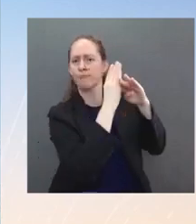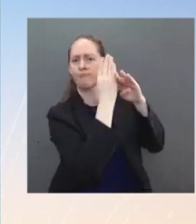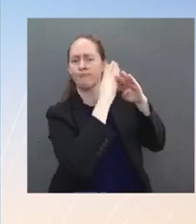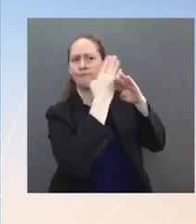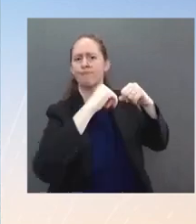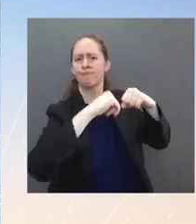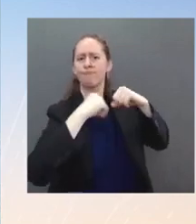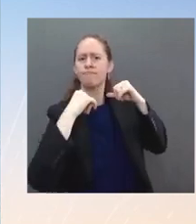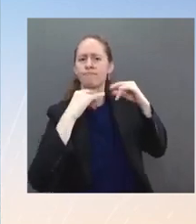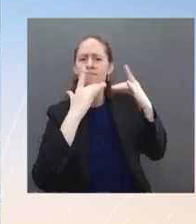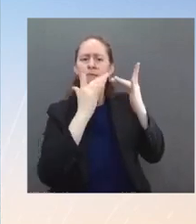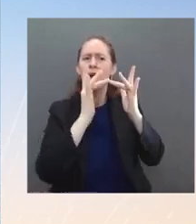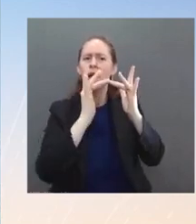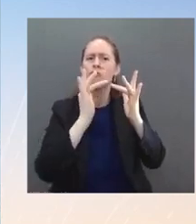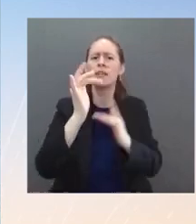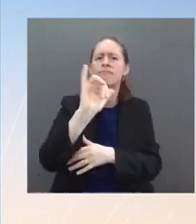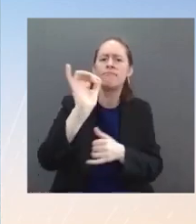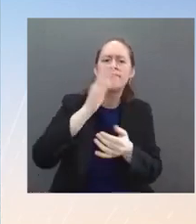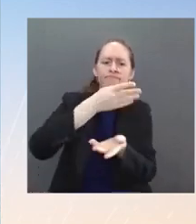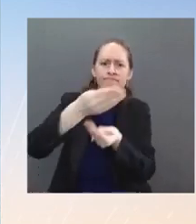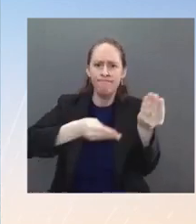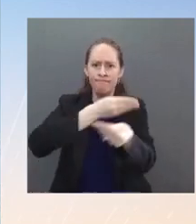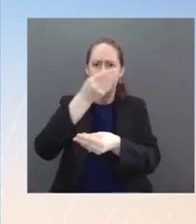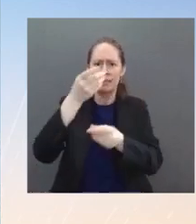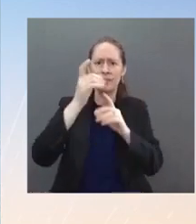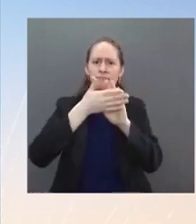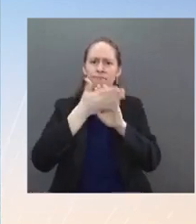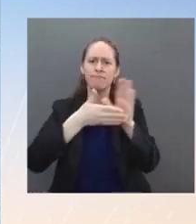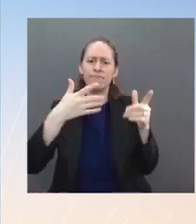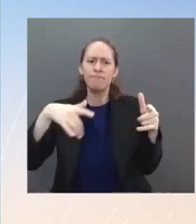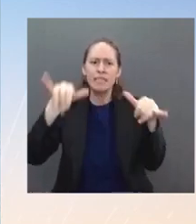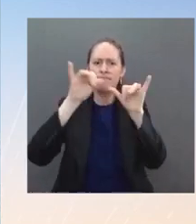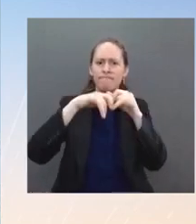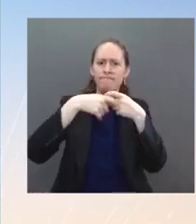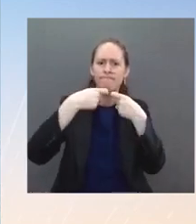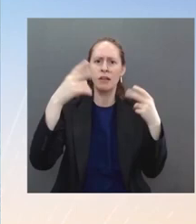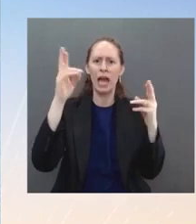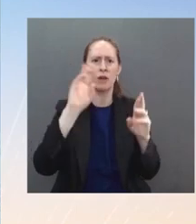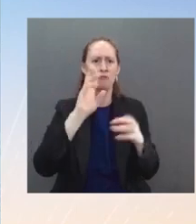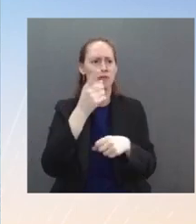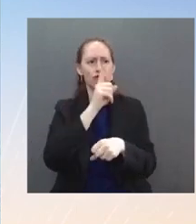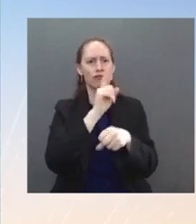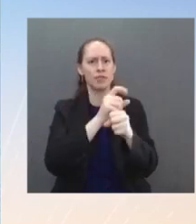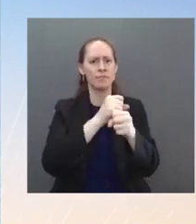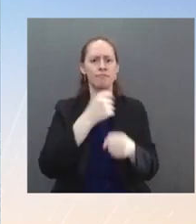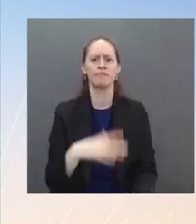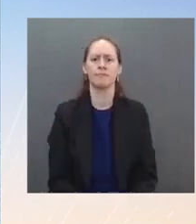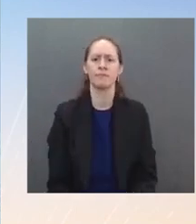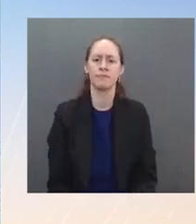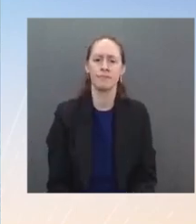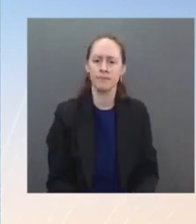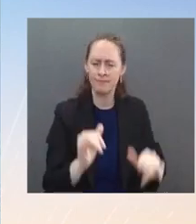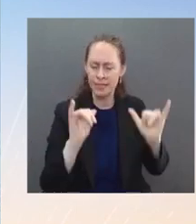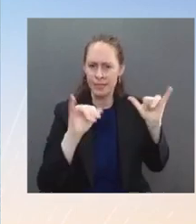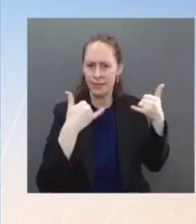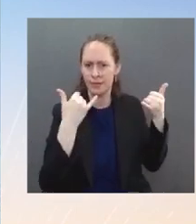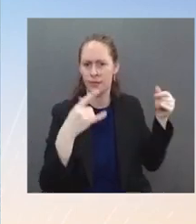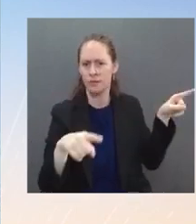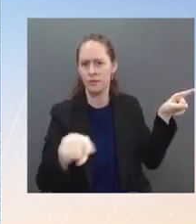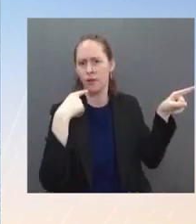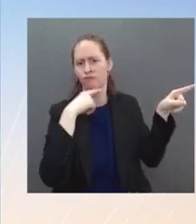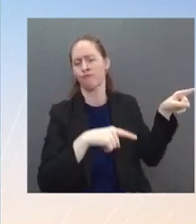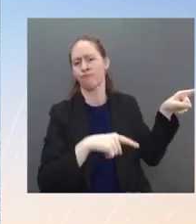rằng Putin cảm thấy bị quân đội Nga lừa dối. Điều này đã dẫn đến căng thẳng dai dẳng giữa Putin và giới lãnh đạo quân sự của ông